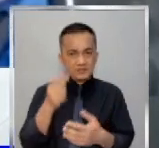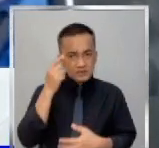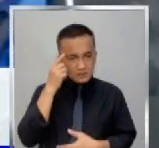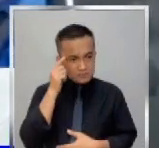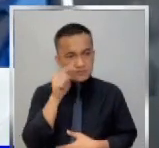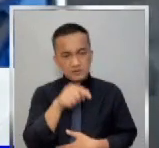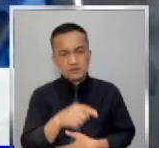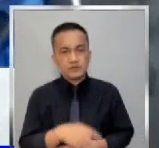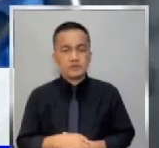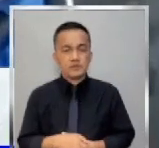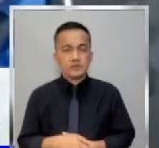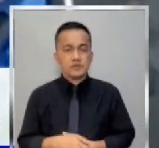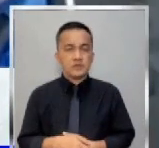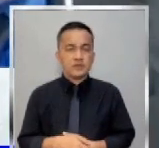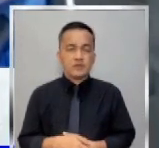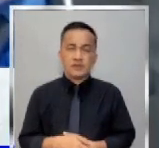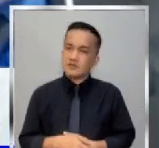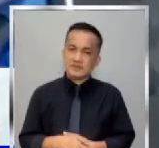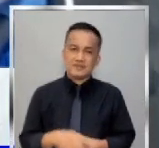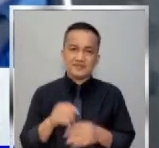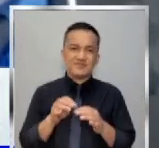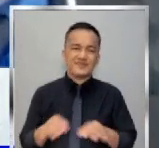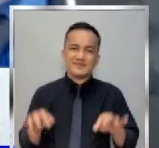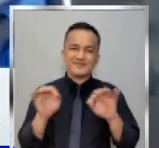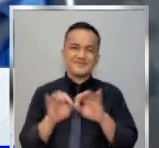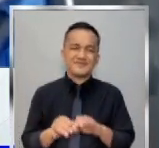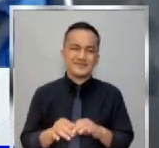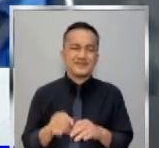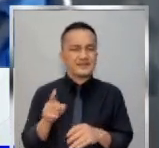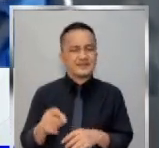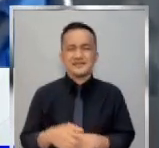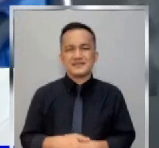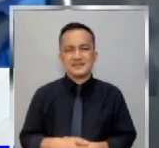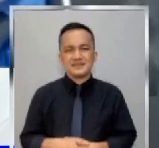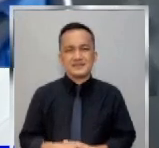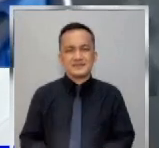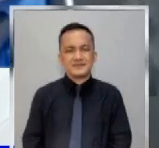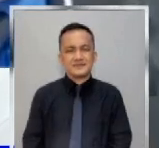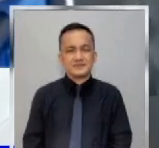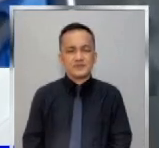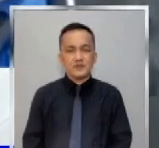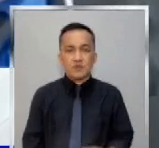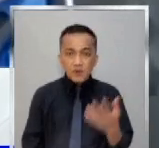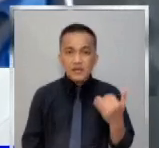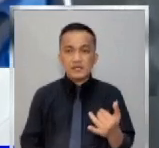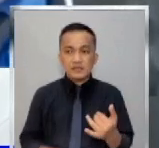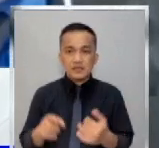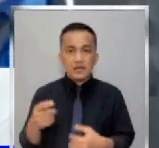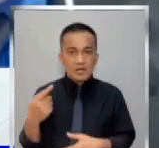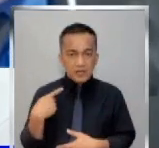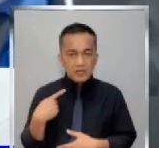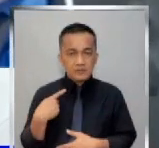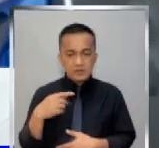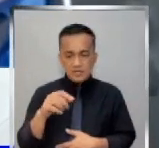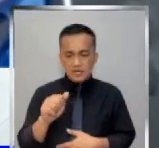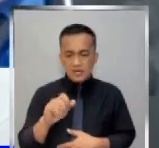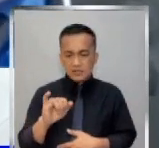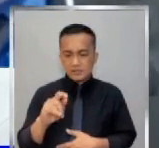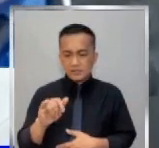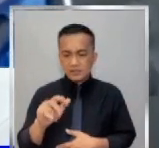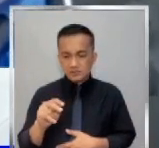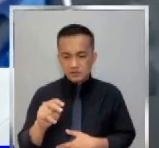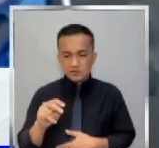going forward. Kaya talaga napaka-importante na seryosohin natin. O, kasi nandoon yun eh, yung accreditation, yung ranking, pati